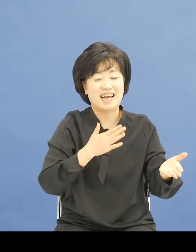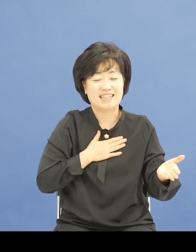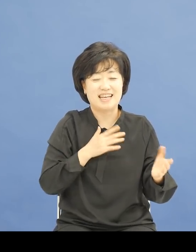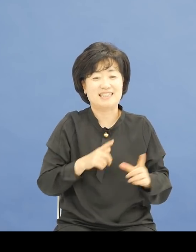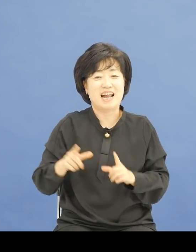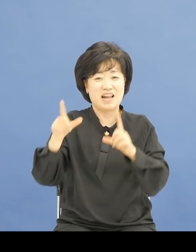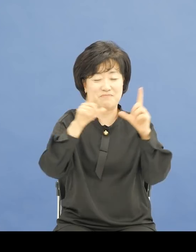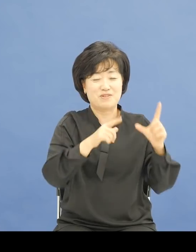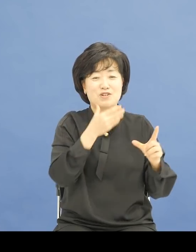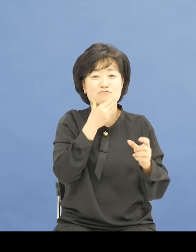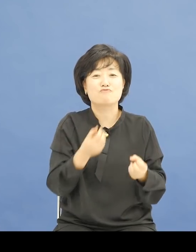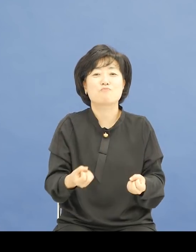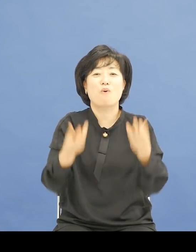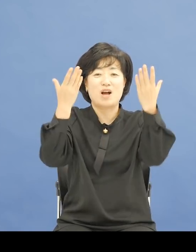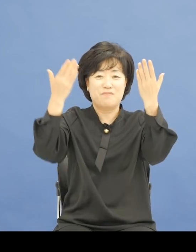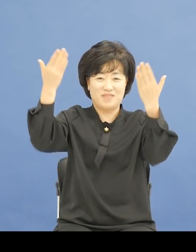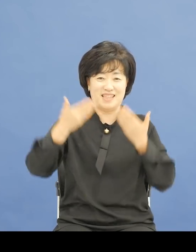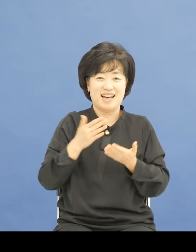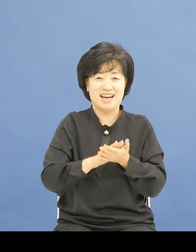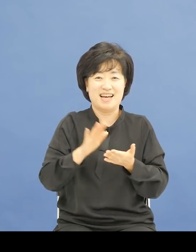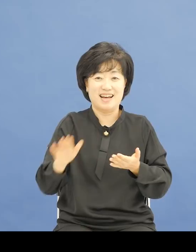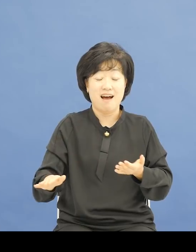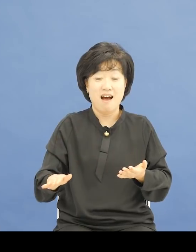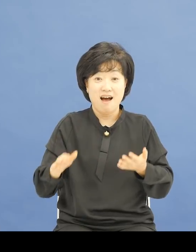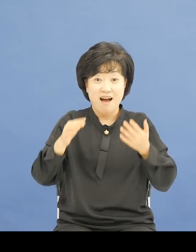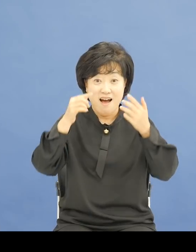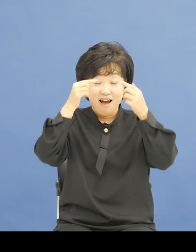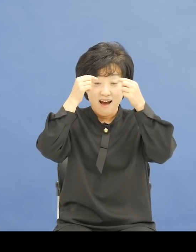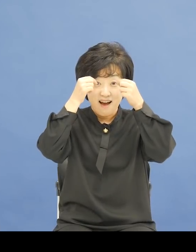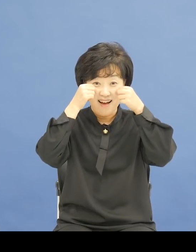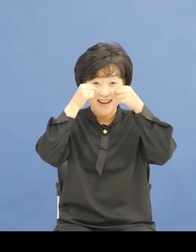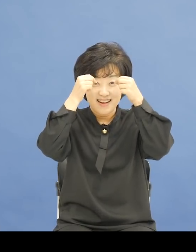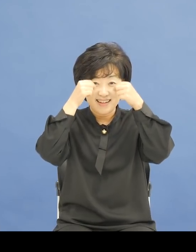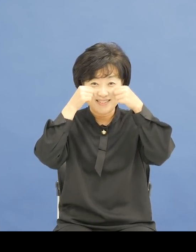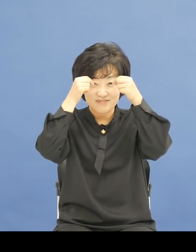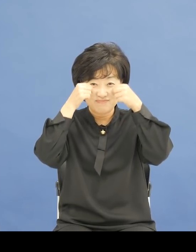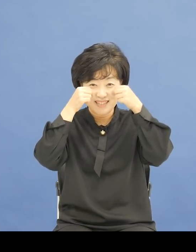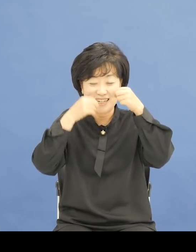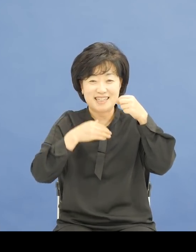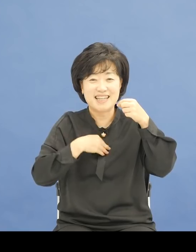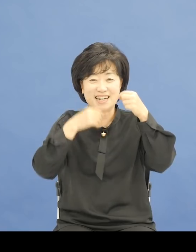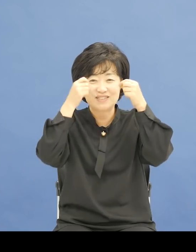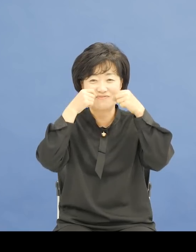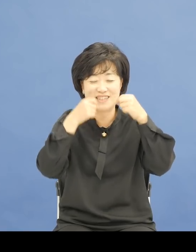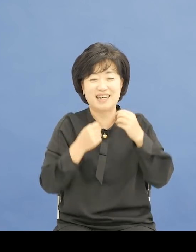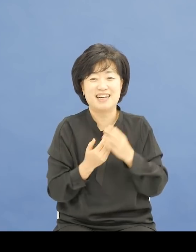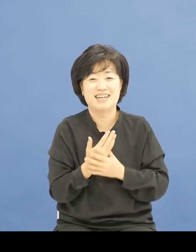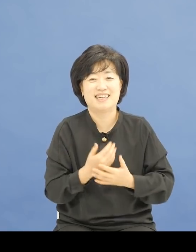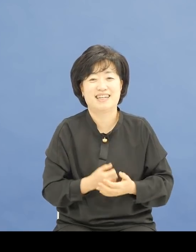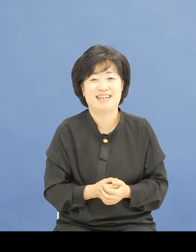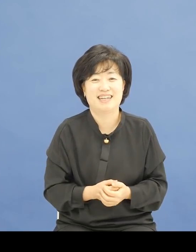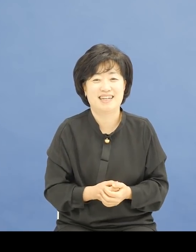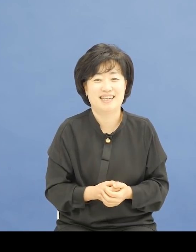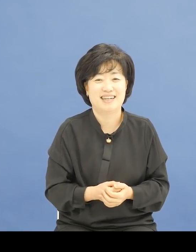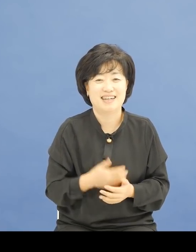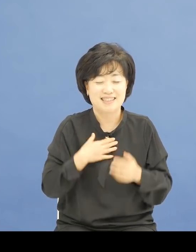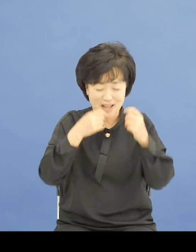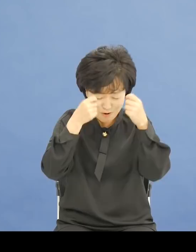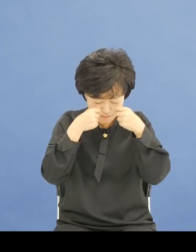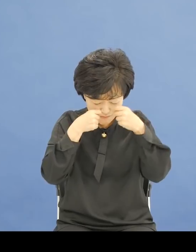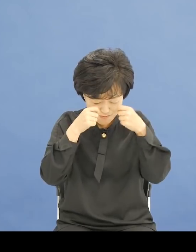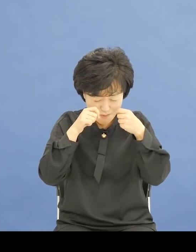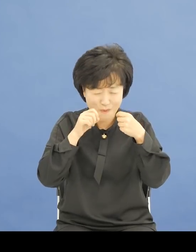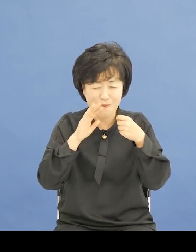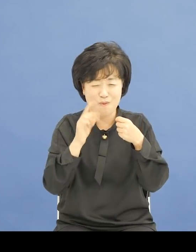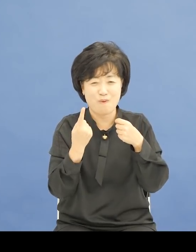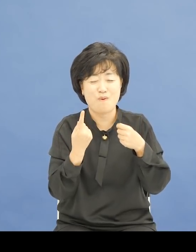당신의 삶을 축복합니다. 이야. 왜? 야, 왜 눈물 나? 아니, 왜 눈물 나요? 듣는데 제가 눈물이 나죠. 우리 지은 씨가 듣다가 저 눈물이